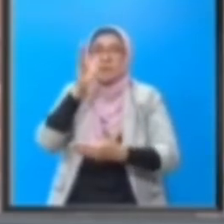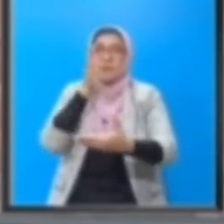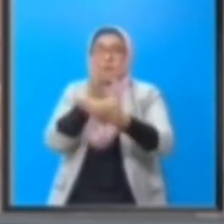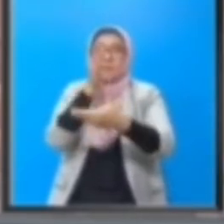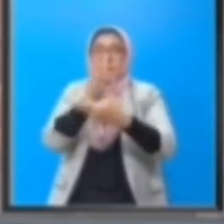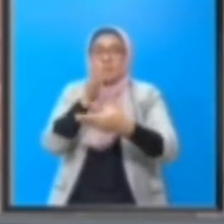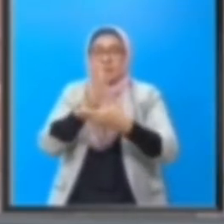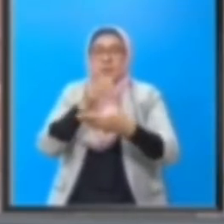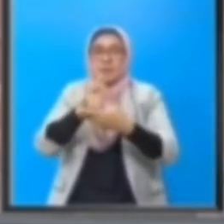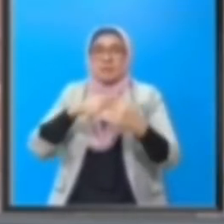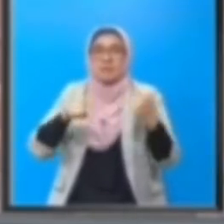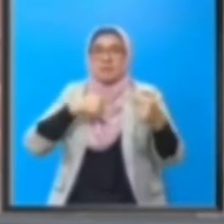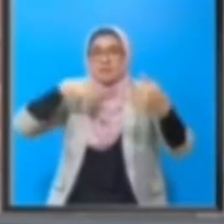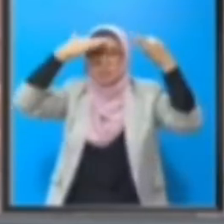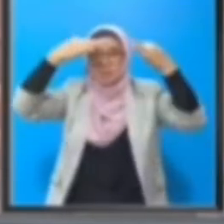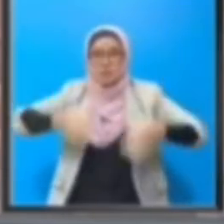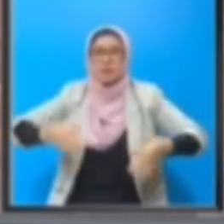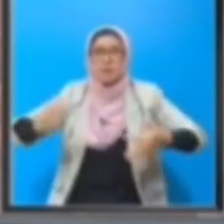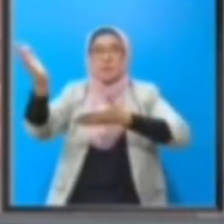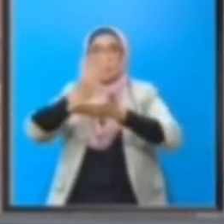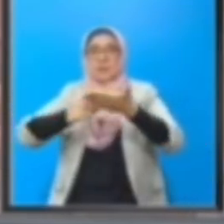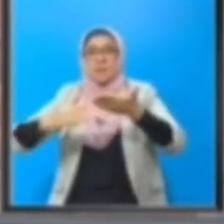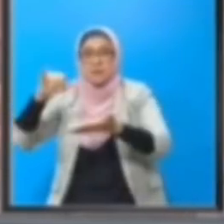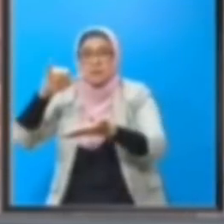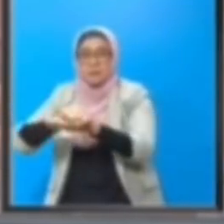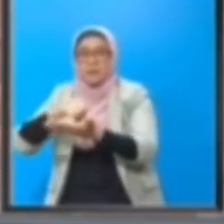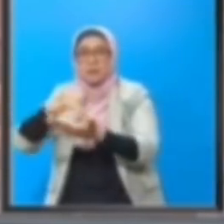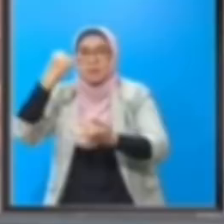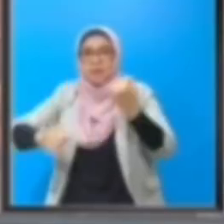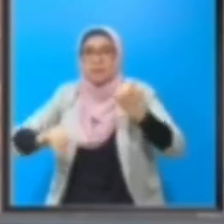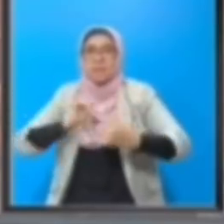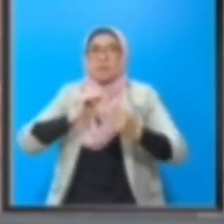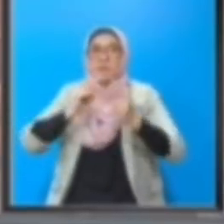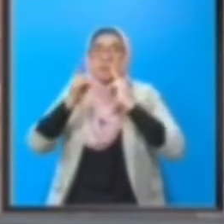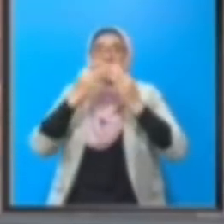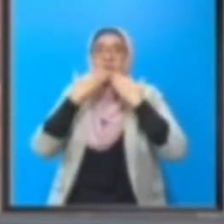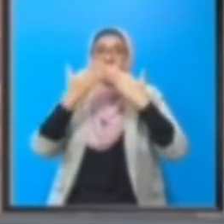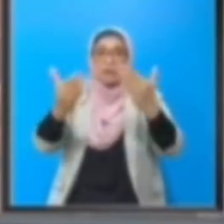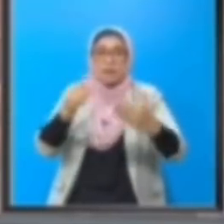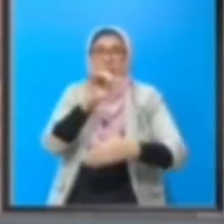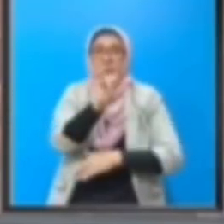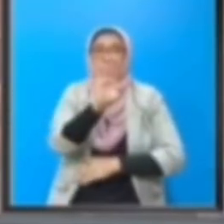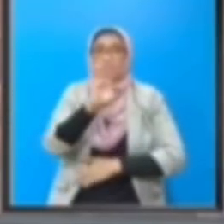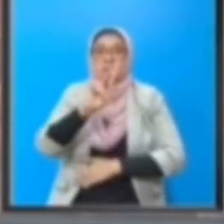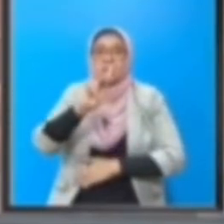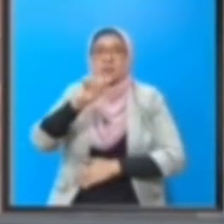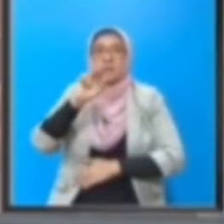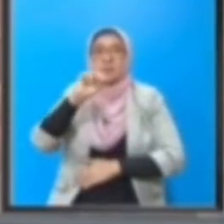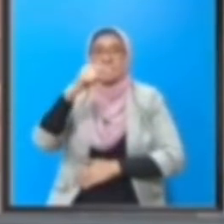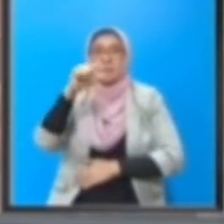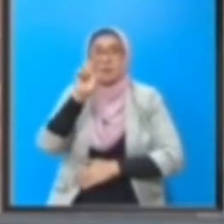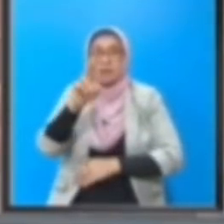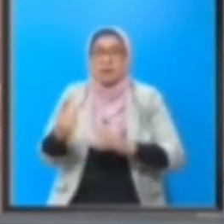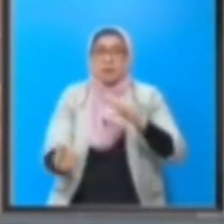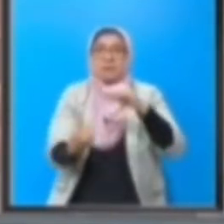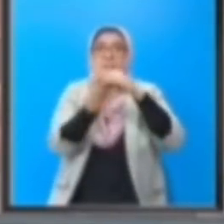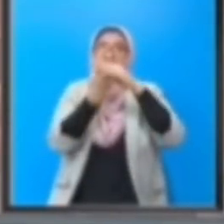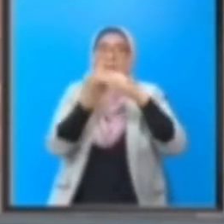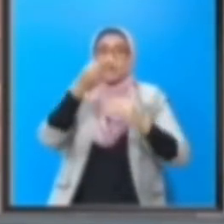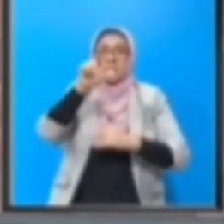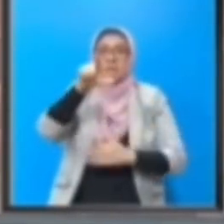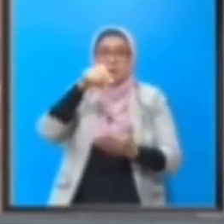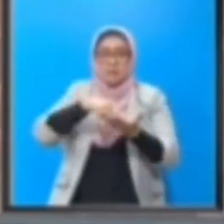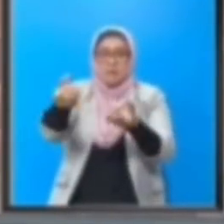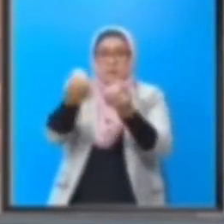belah bahagian tersebut. Akhirnya, saya mengucapkan terima kasih kepada YB Kanga yang membangkitkan perkara ini kepada